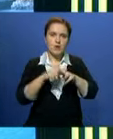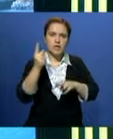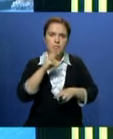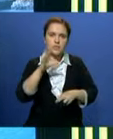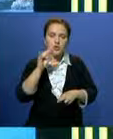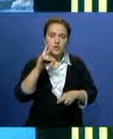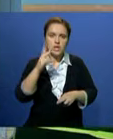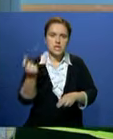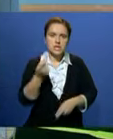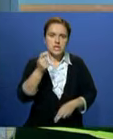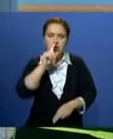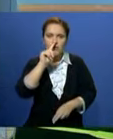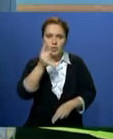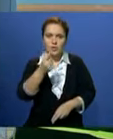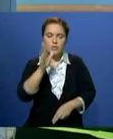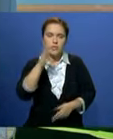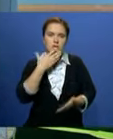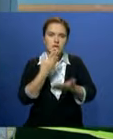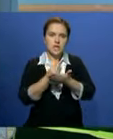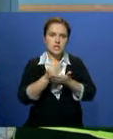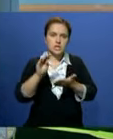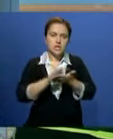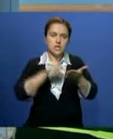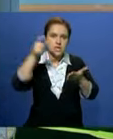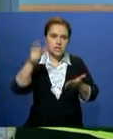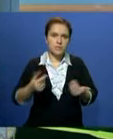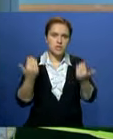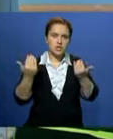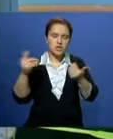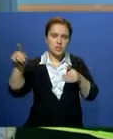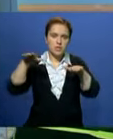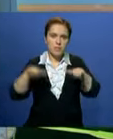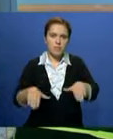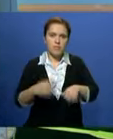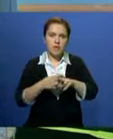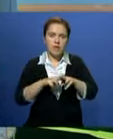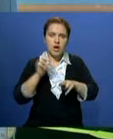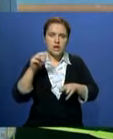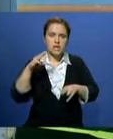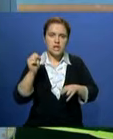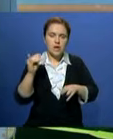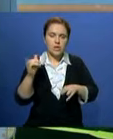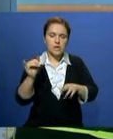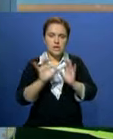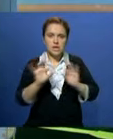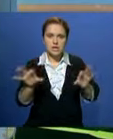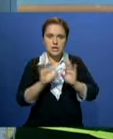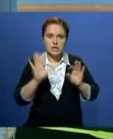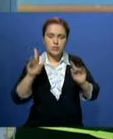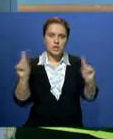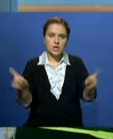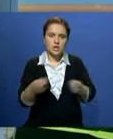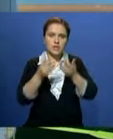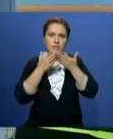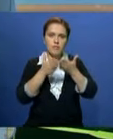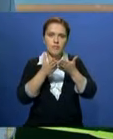в год. Наш корреспондент Тамара Степанова сейчас находится на территории морского порта Актау и расскажет о перспективах